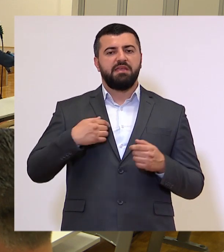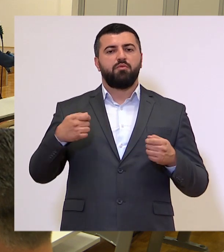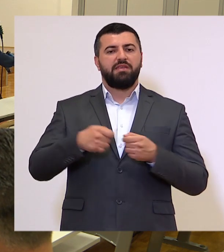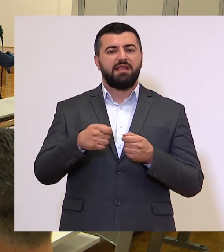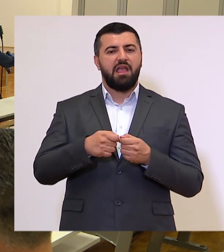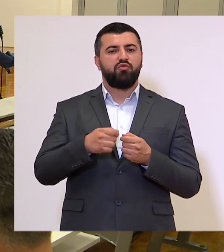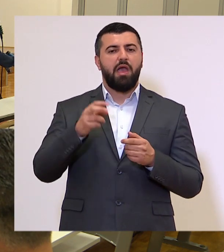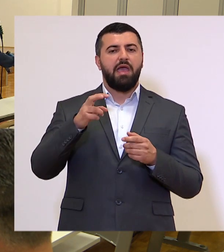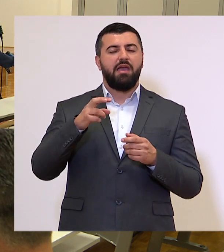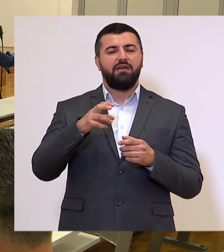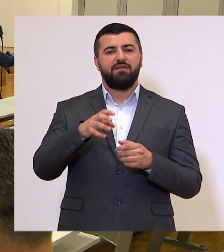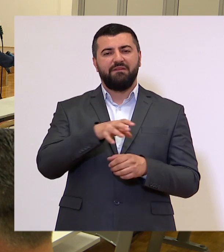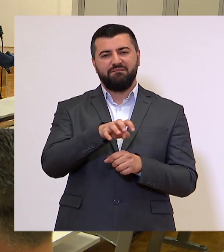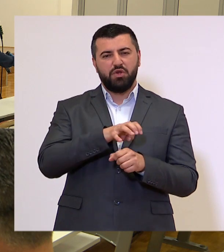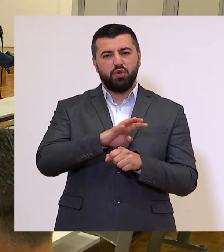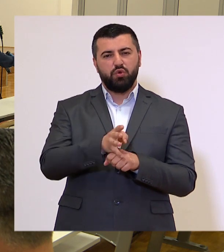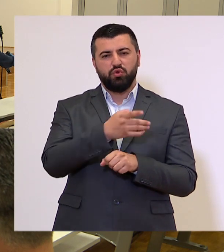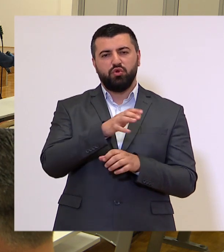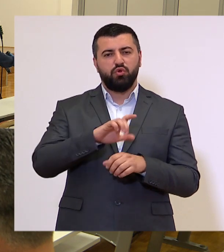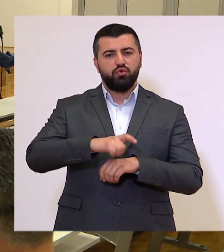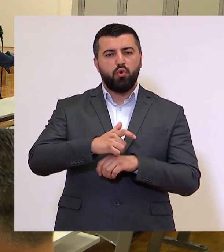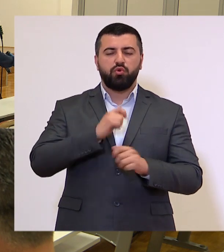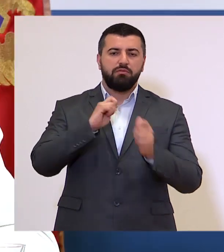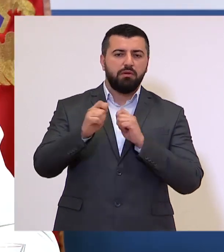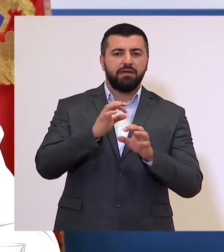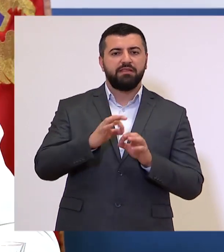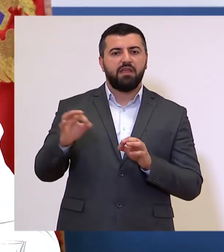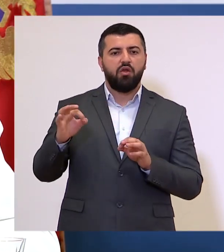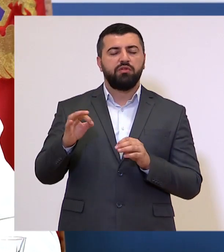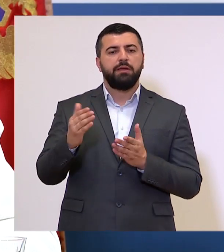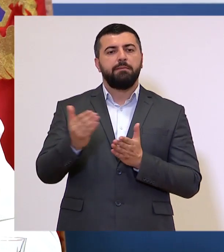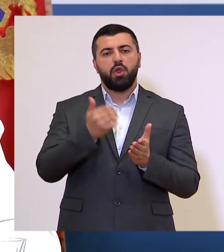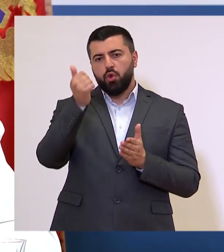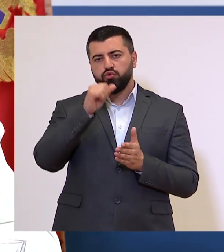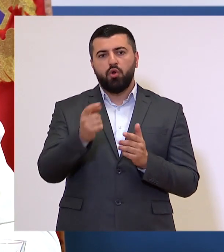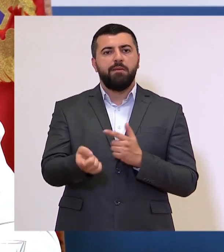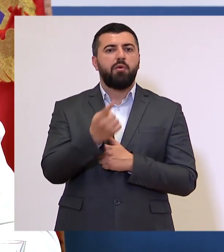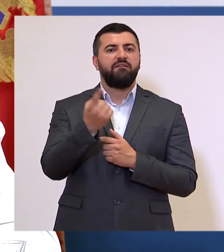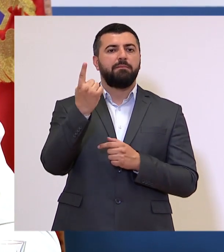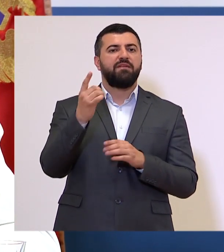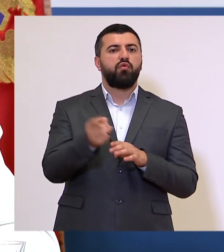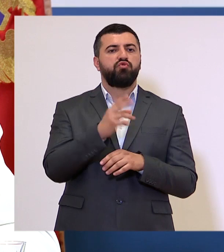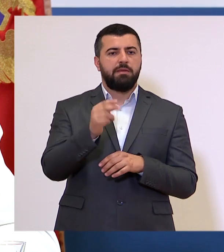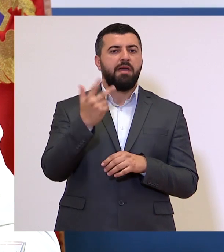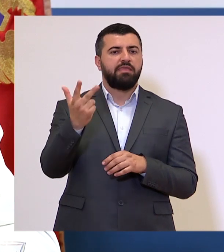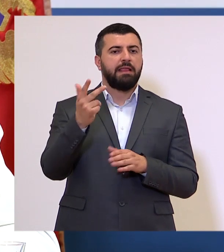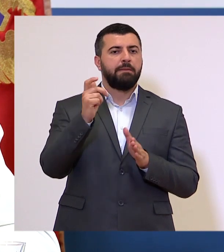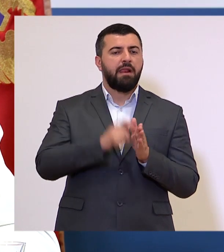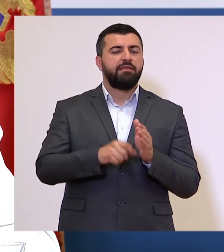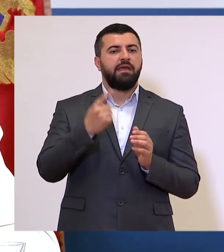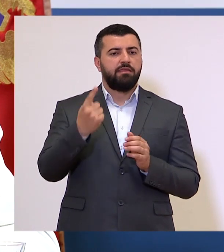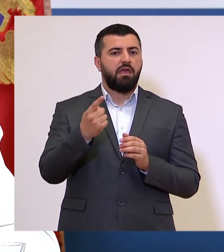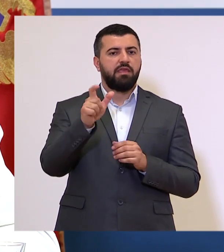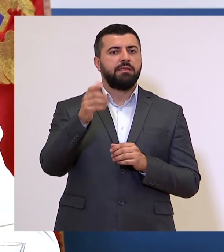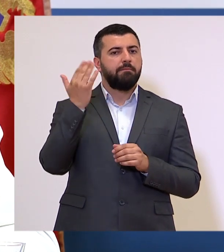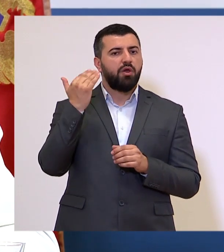sa epidemiolozima, gdje smo na satnoj komunikaciji, prije nego što se je desio i prvi slučaj, imali tri scenarija. Jedan